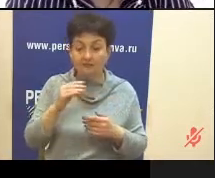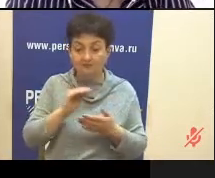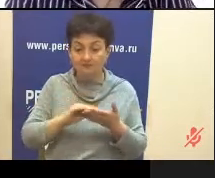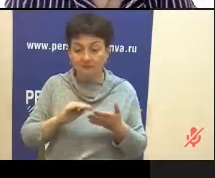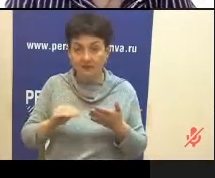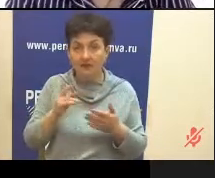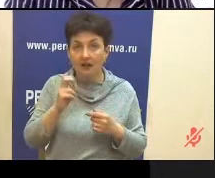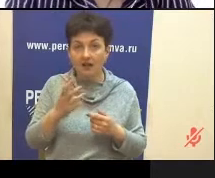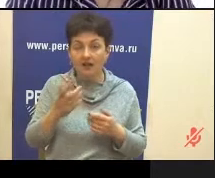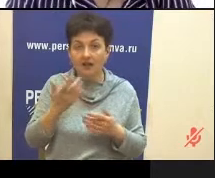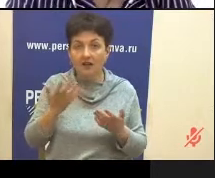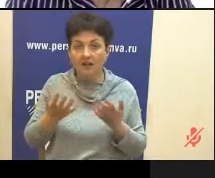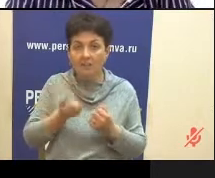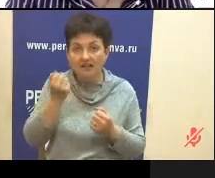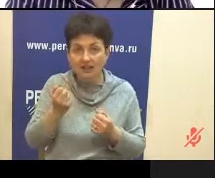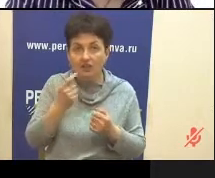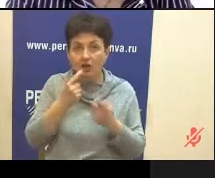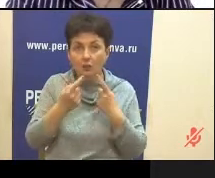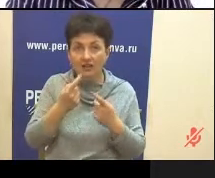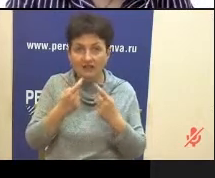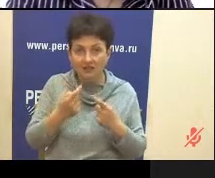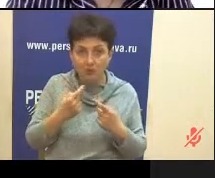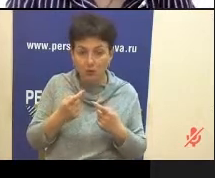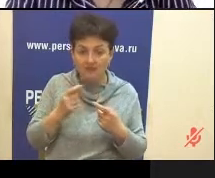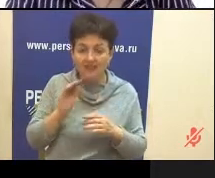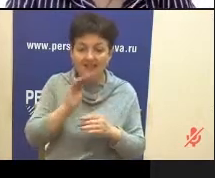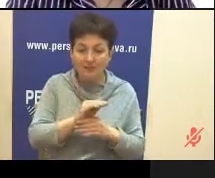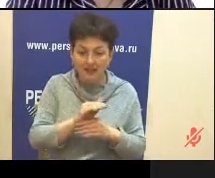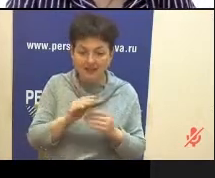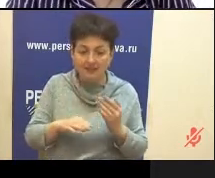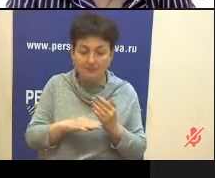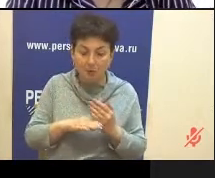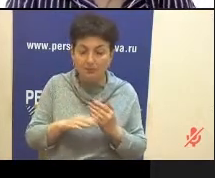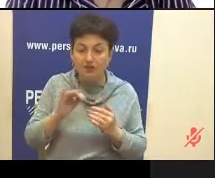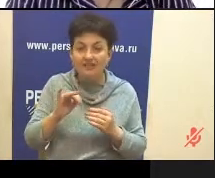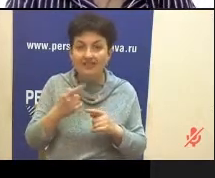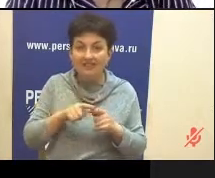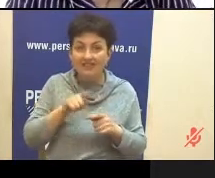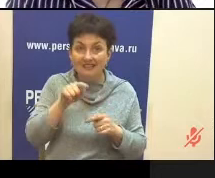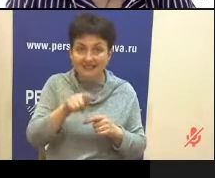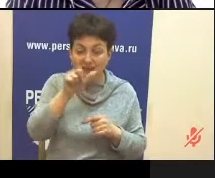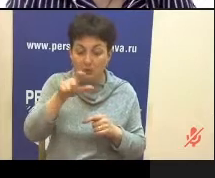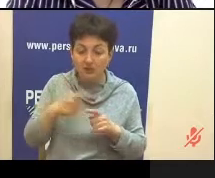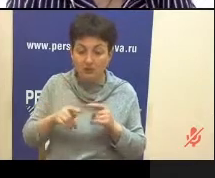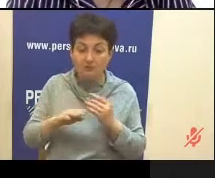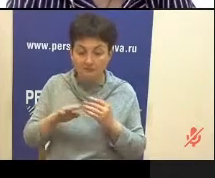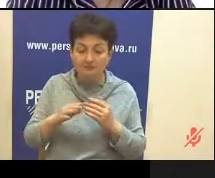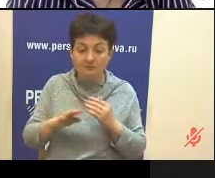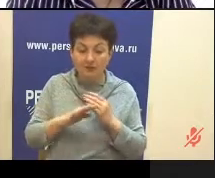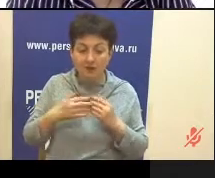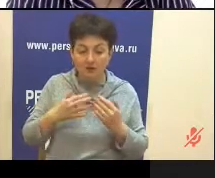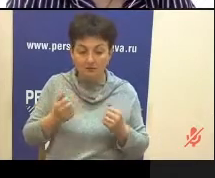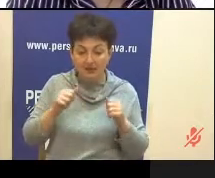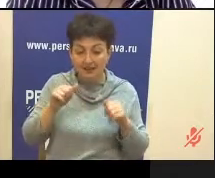предписаны как некая поддержка, как некая консультационная дополнительная помощь. И это те люди, которые помогают нам